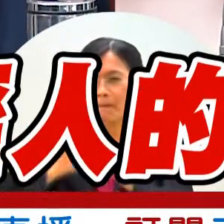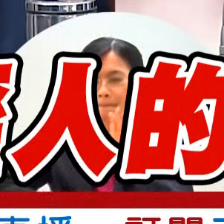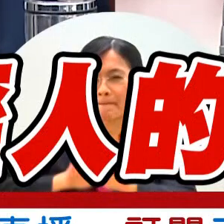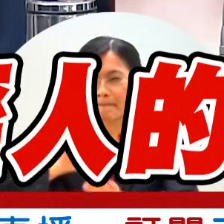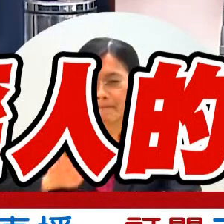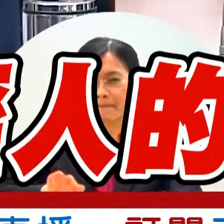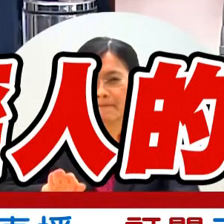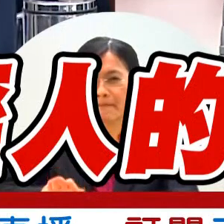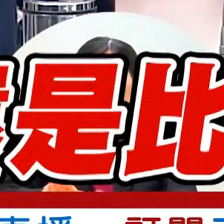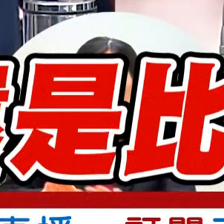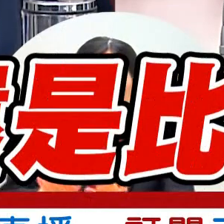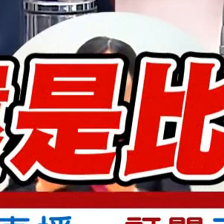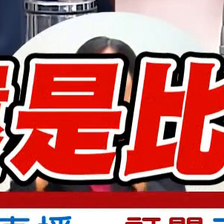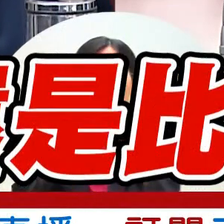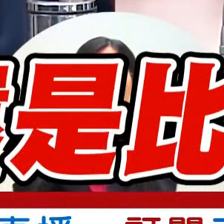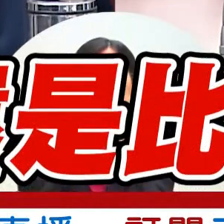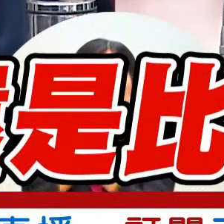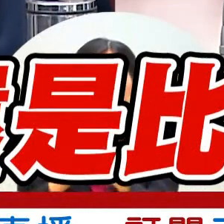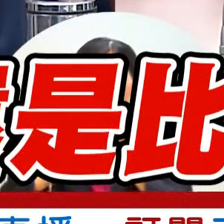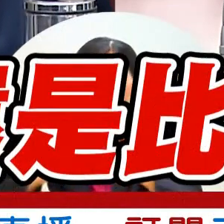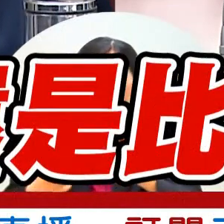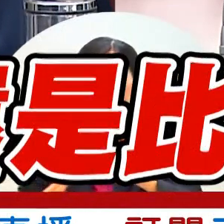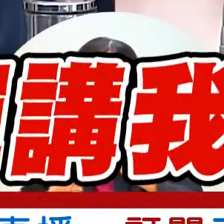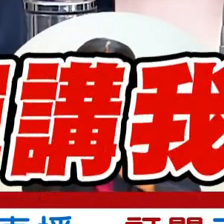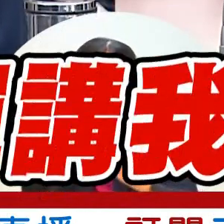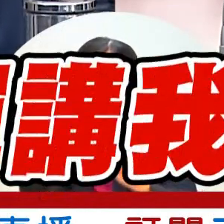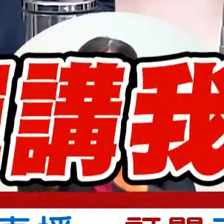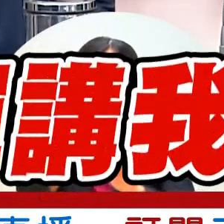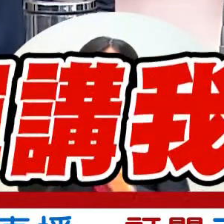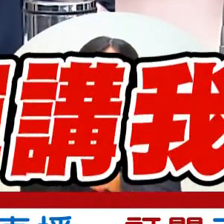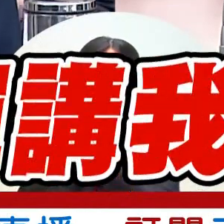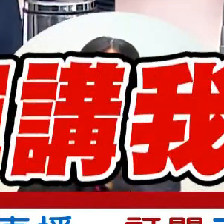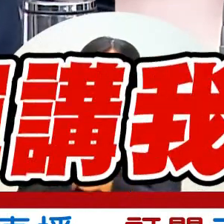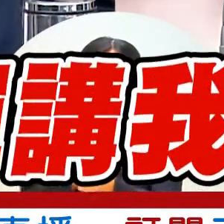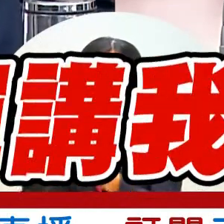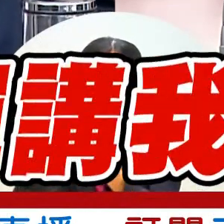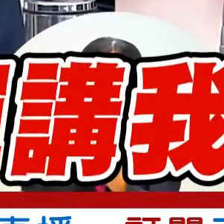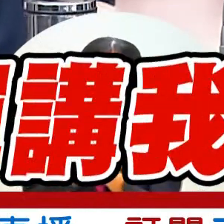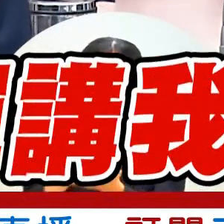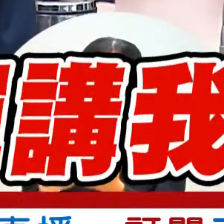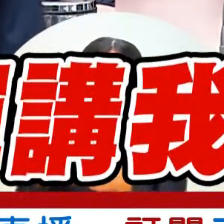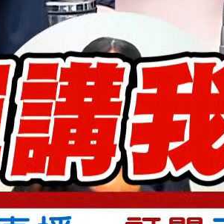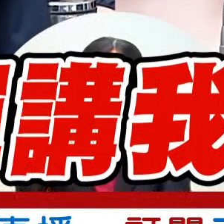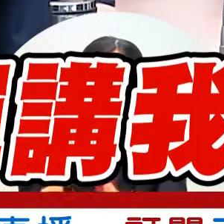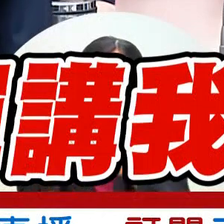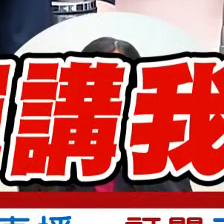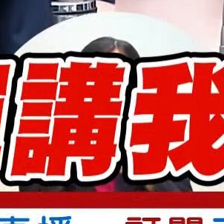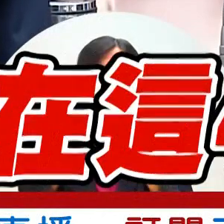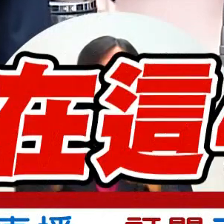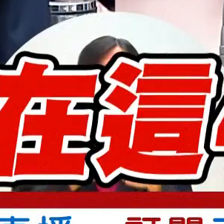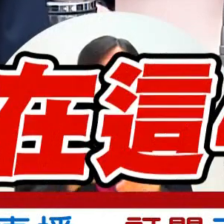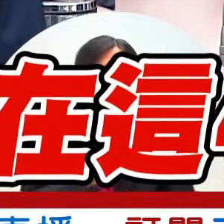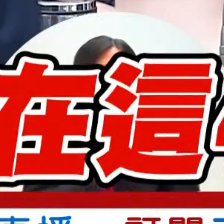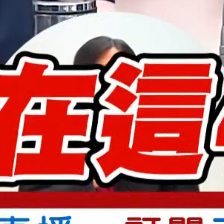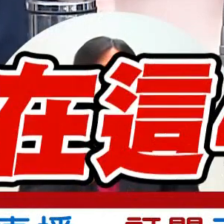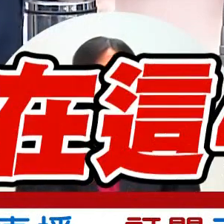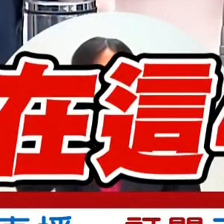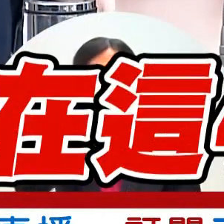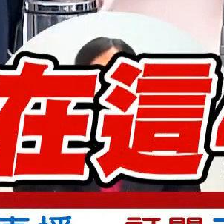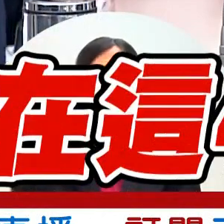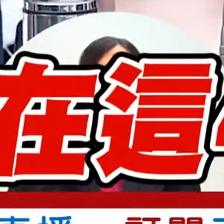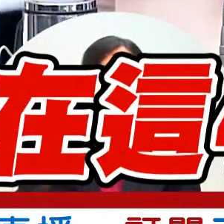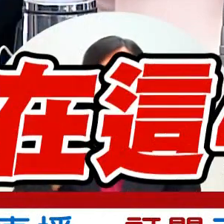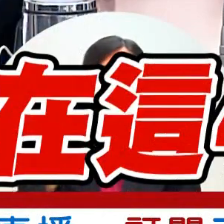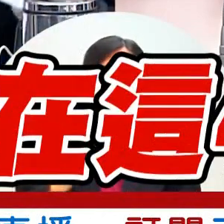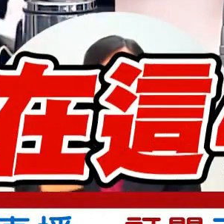的问题，其实还是比较重要哈。那我简单讲我的观念了哈。我们过去